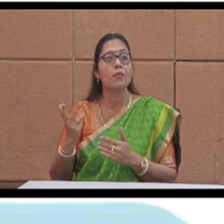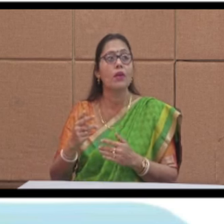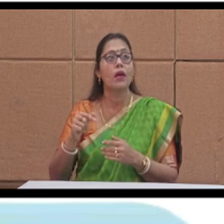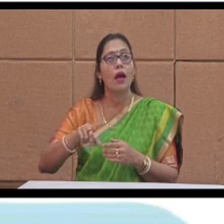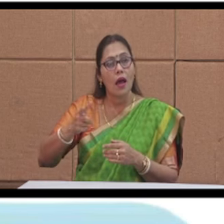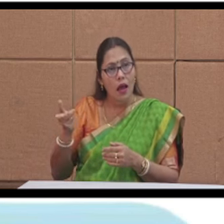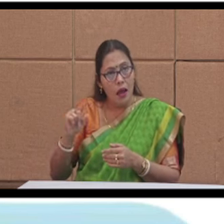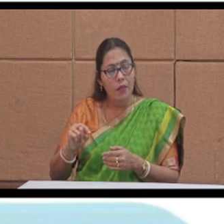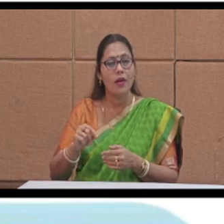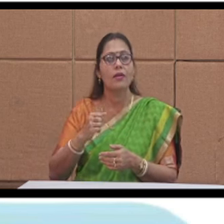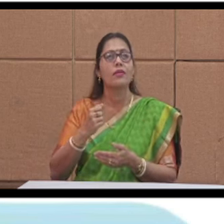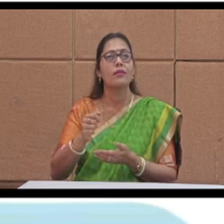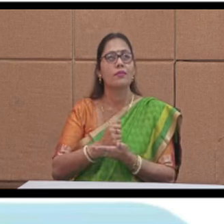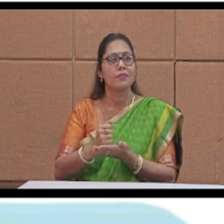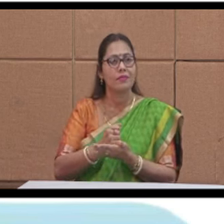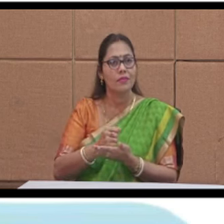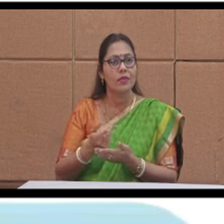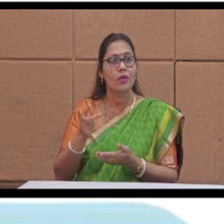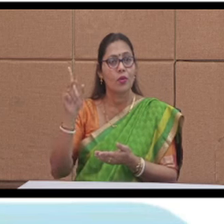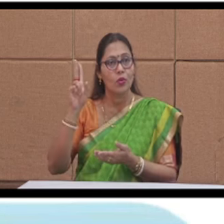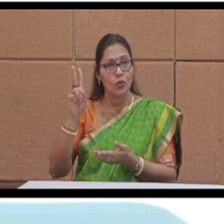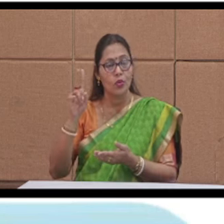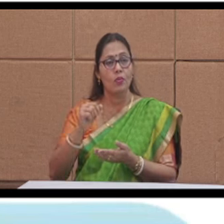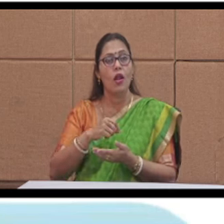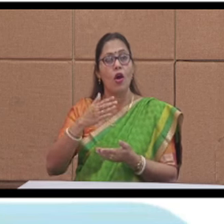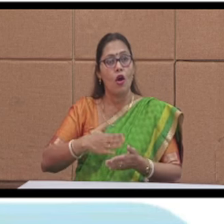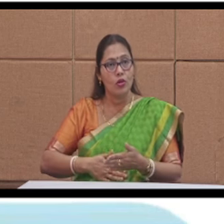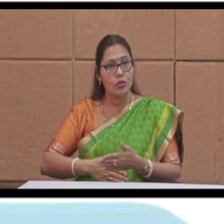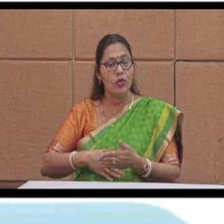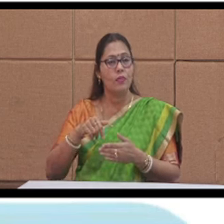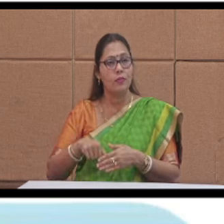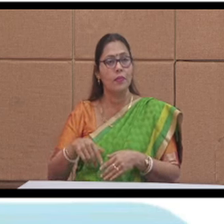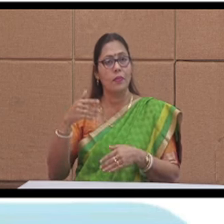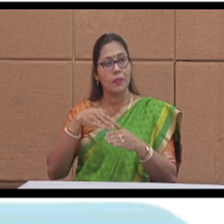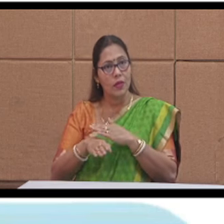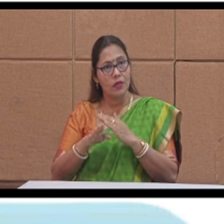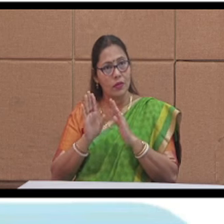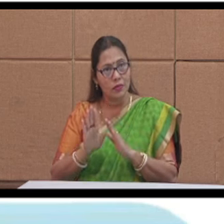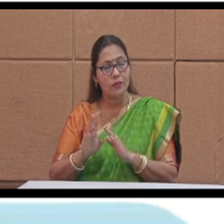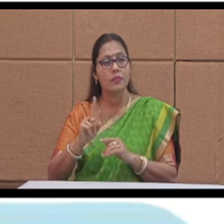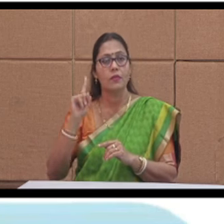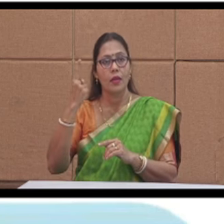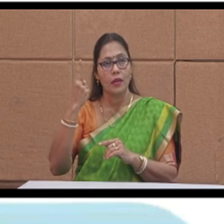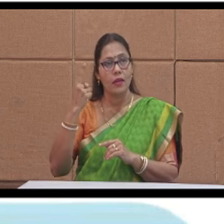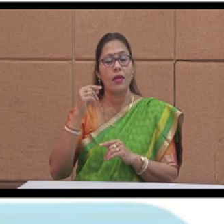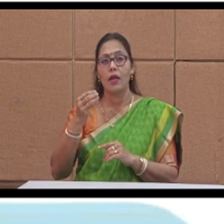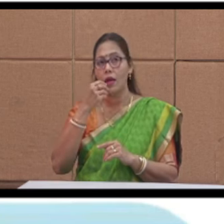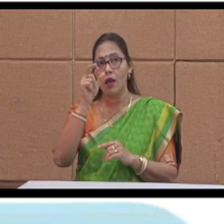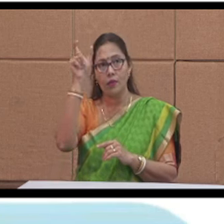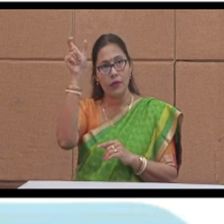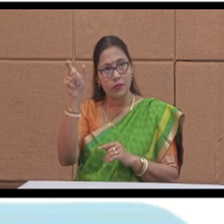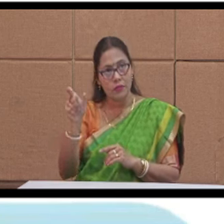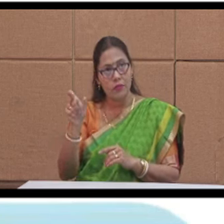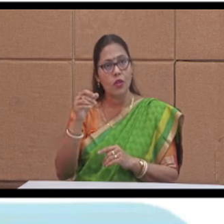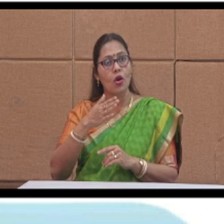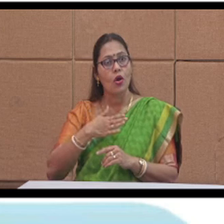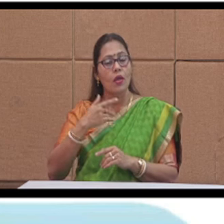তাকে আবার ভাঙবো দুবার ভাঙ্গার কাজ শরীরের মধ্যে হয় একবার খাদ্যনালীর